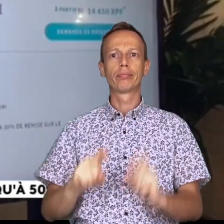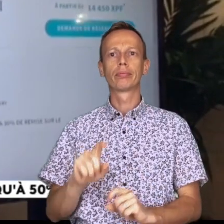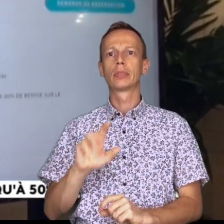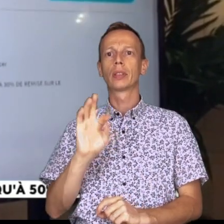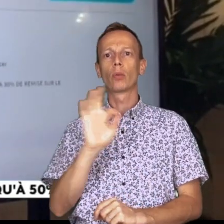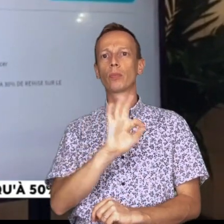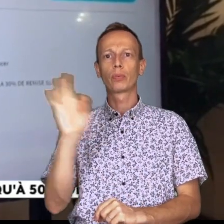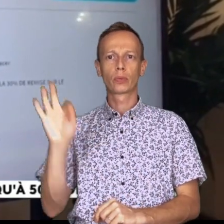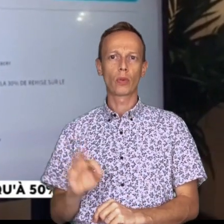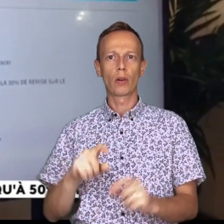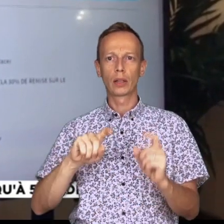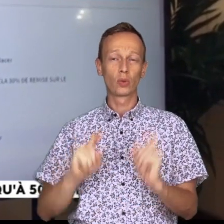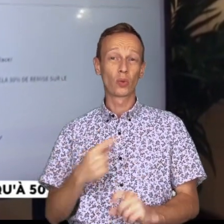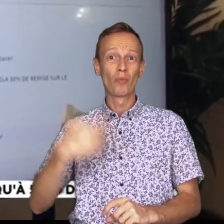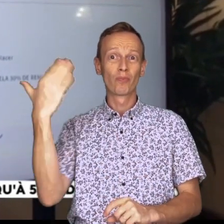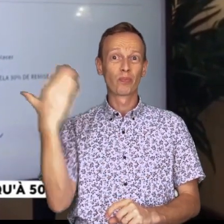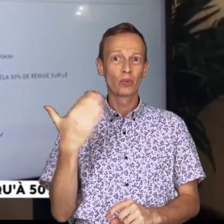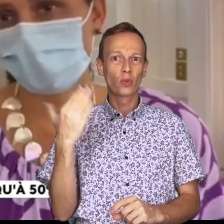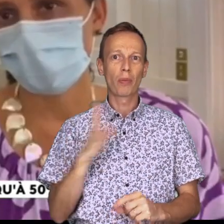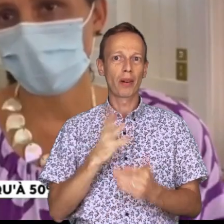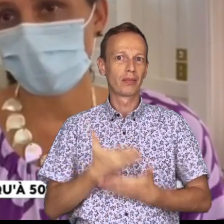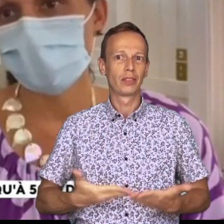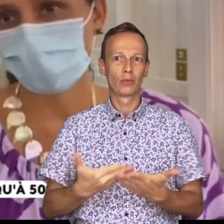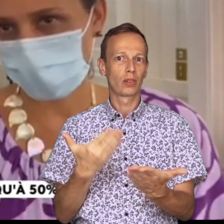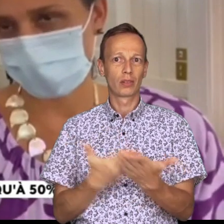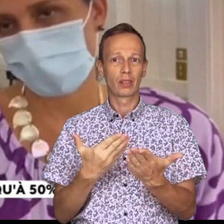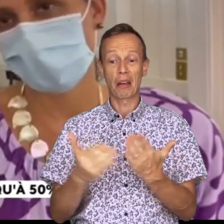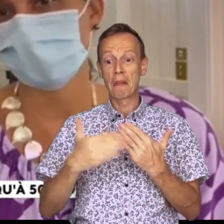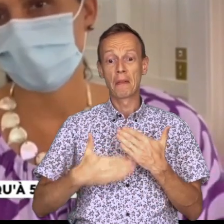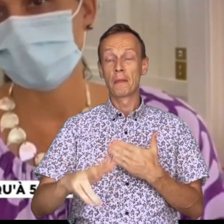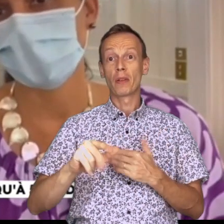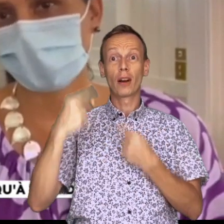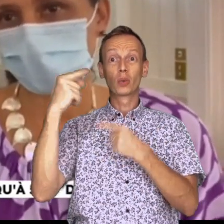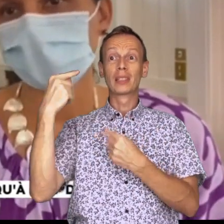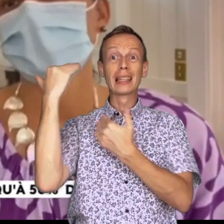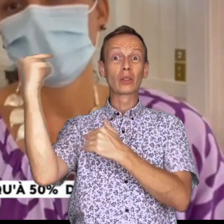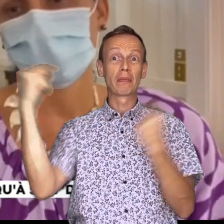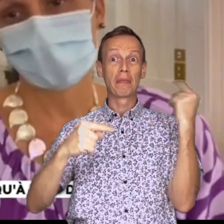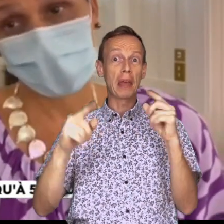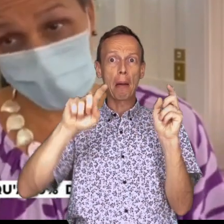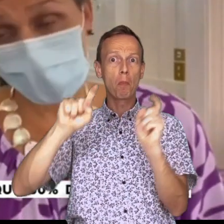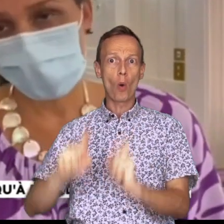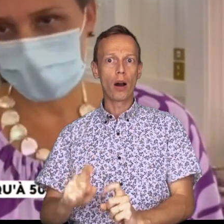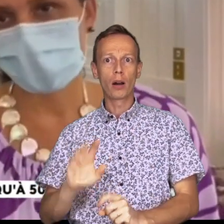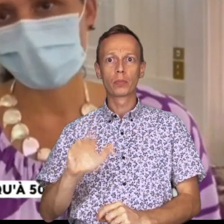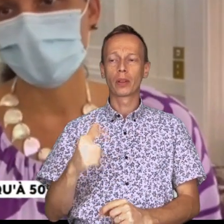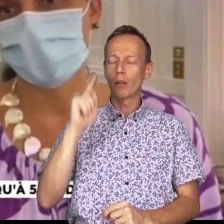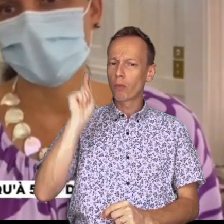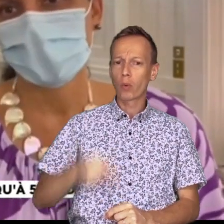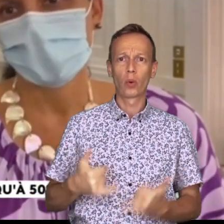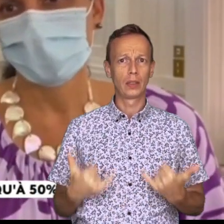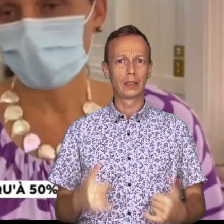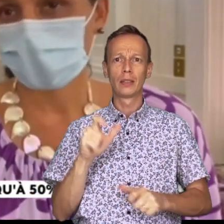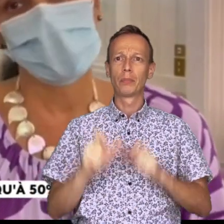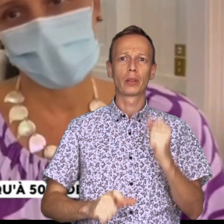50% de réduction. Bien sûr, on en a tous besoin en ce moment, surtout sur cette basse saison qui va arriver. On a très peu de touristes